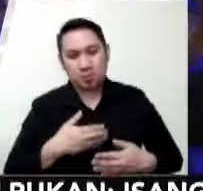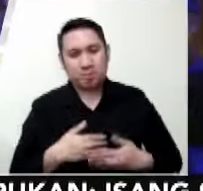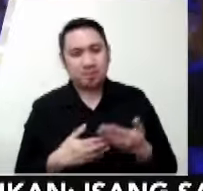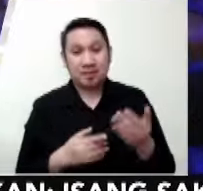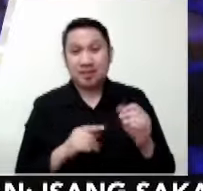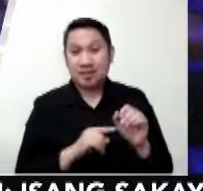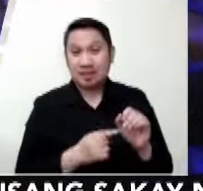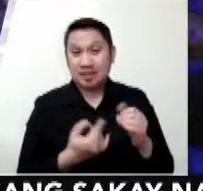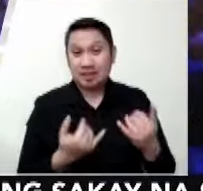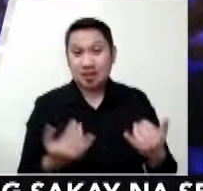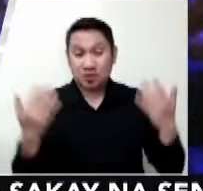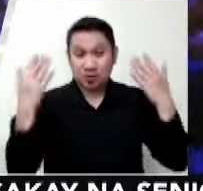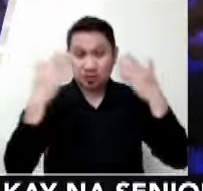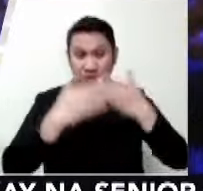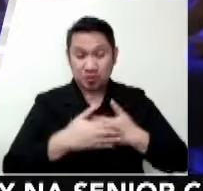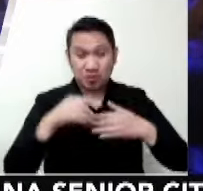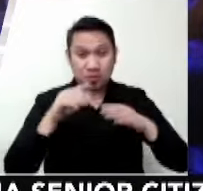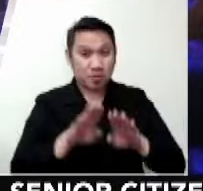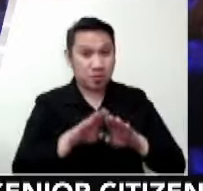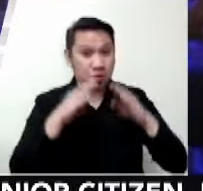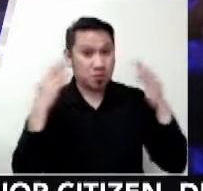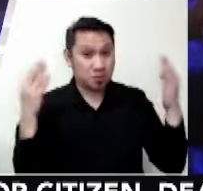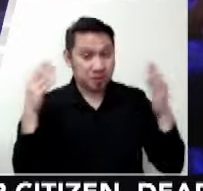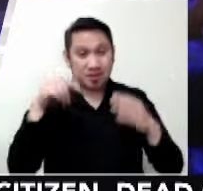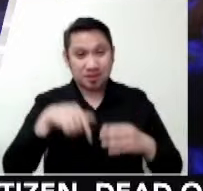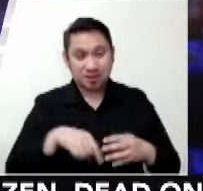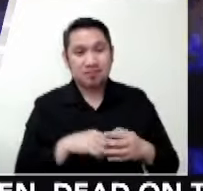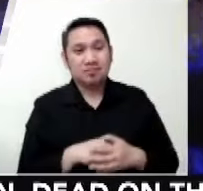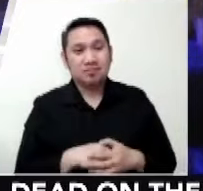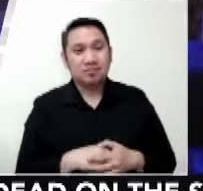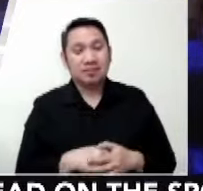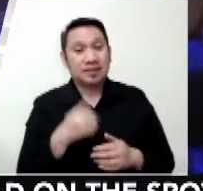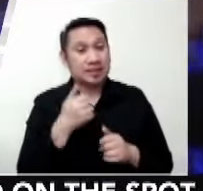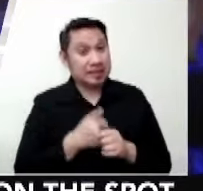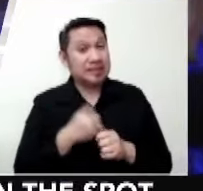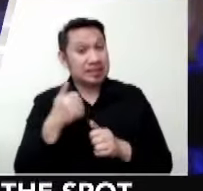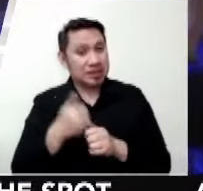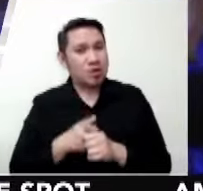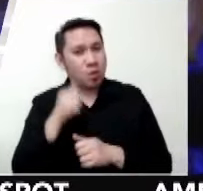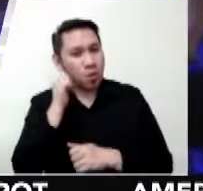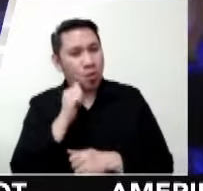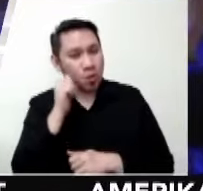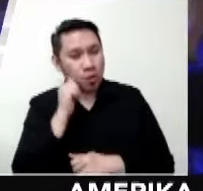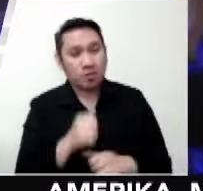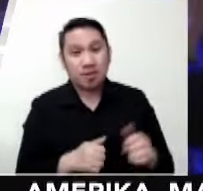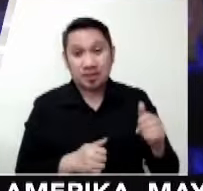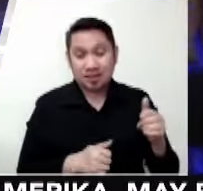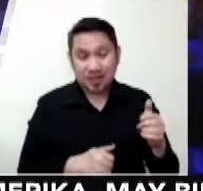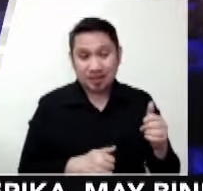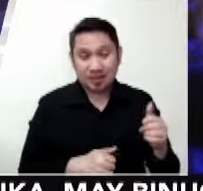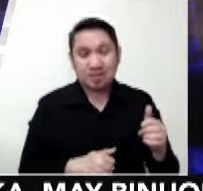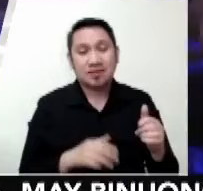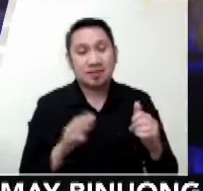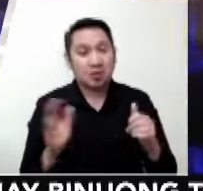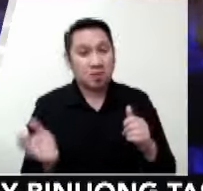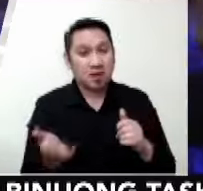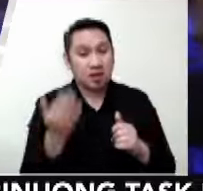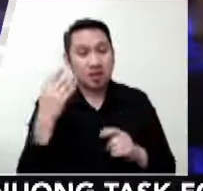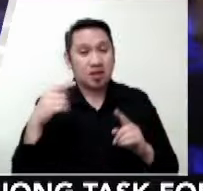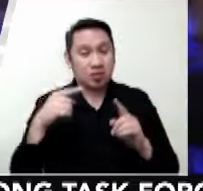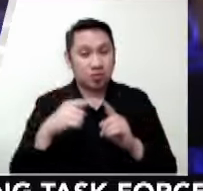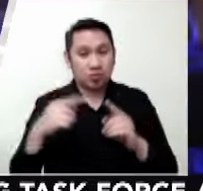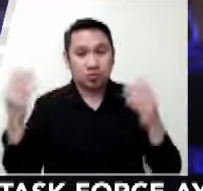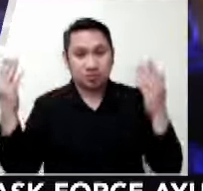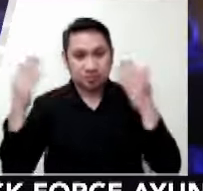gabi ay bukas na itong Christmas Village na ito at everyday yan from 10 a.m. to 10 PM hanggang end of